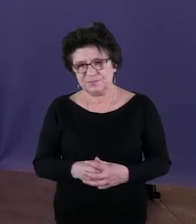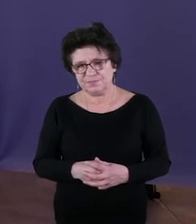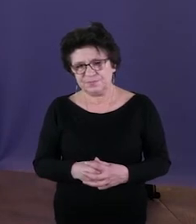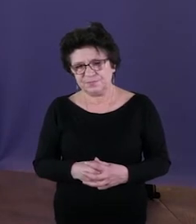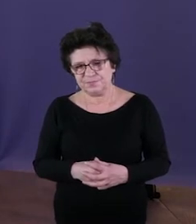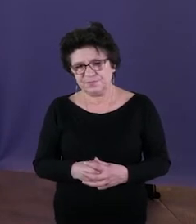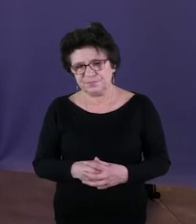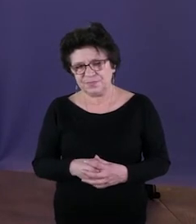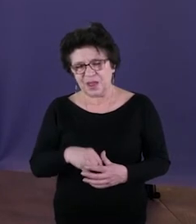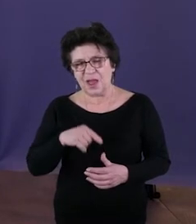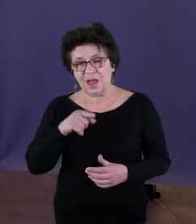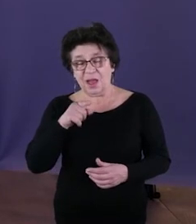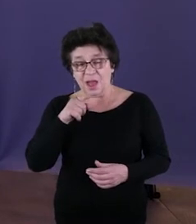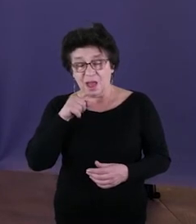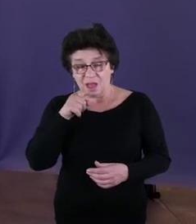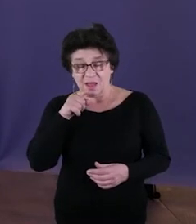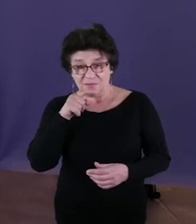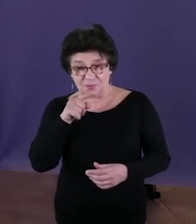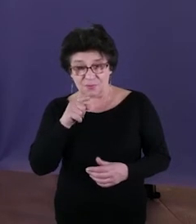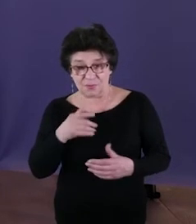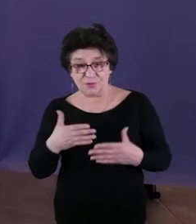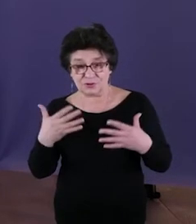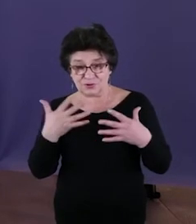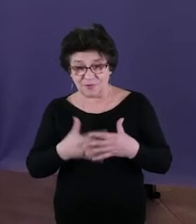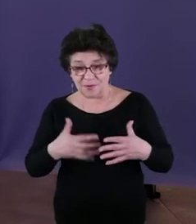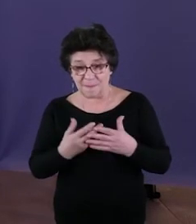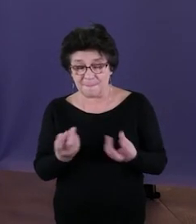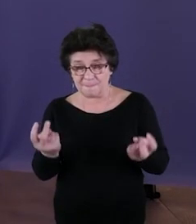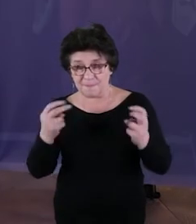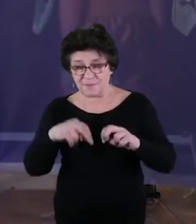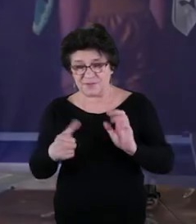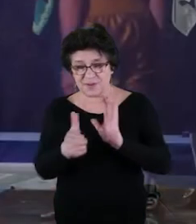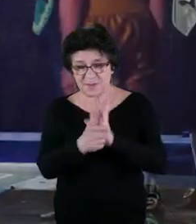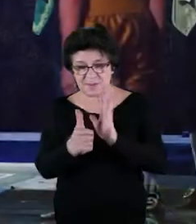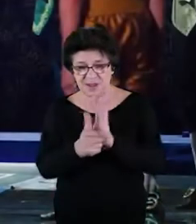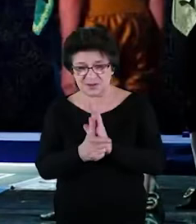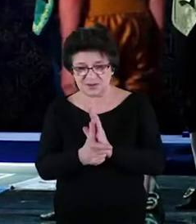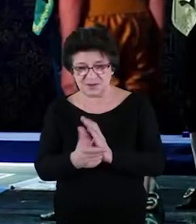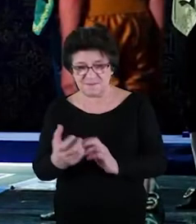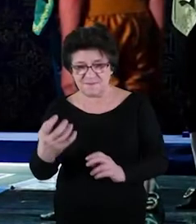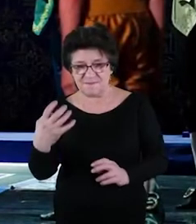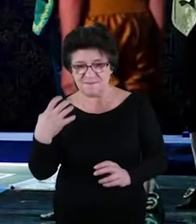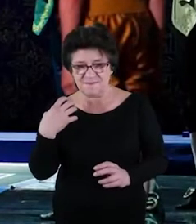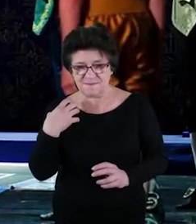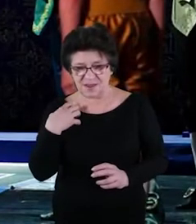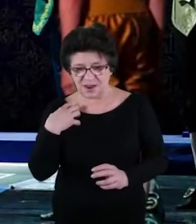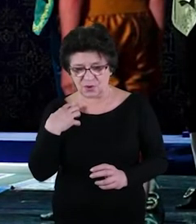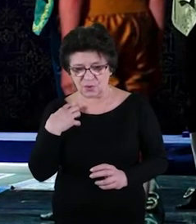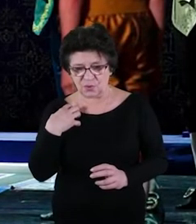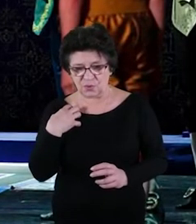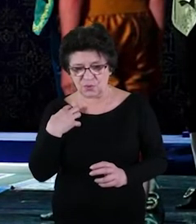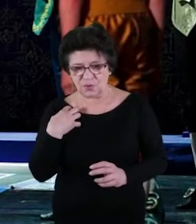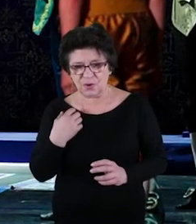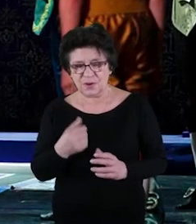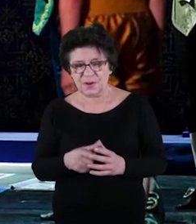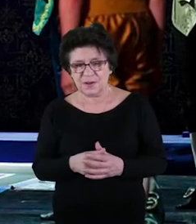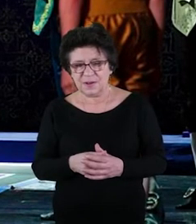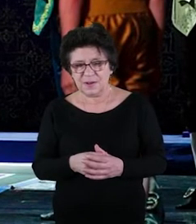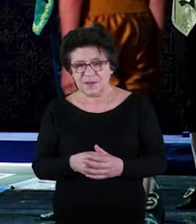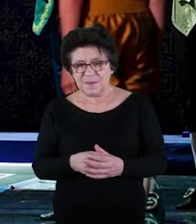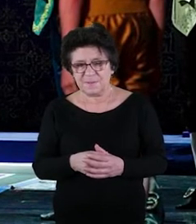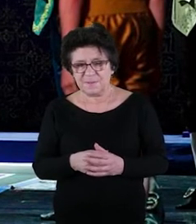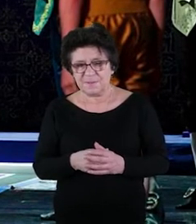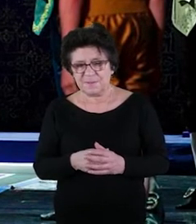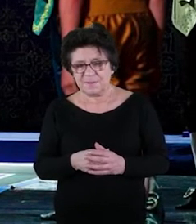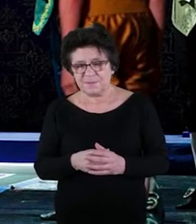rób masoński powstał w XVII wieku i to na pewno Może państwo tutaj są którzy wiedzą ode mnie ale ja się